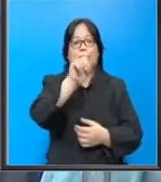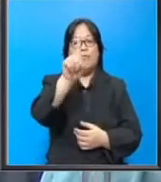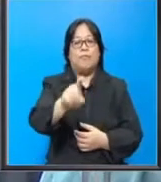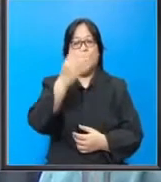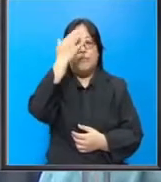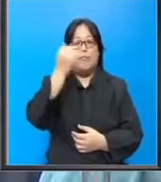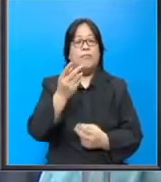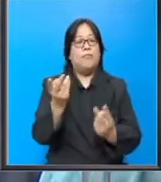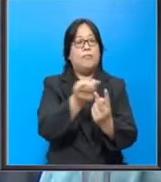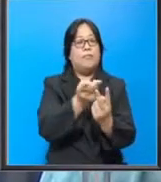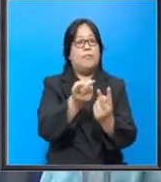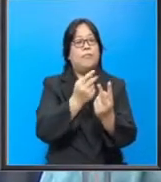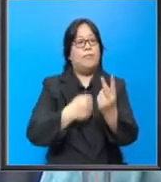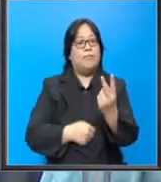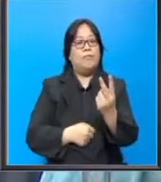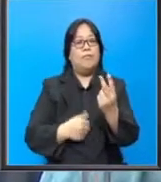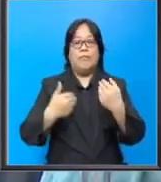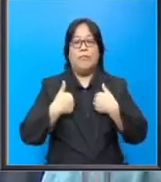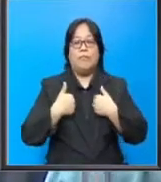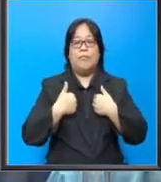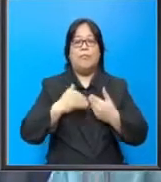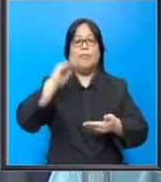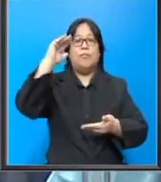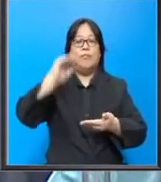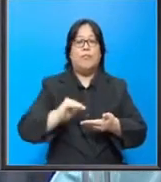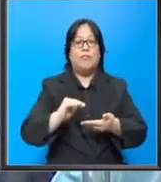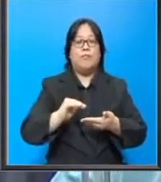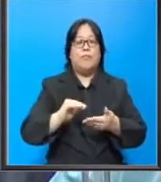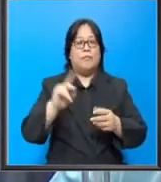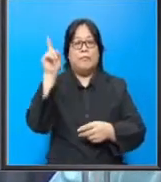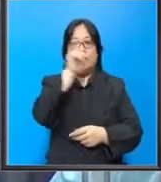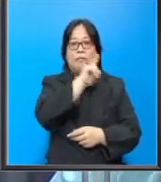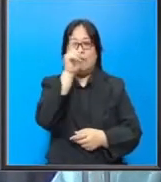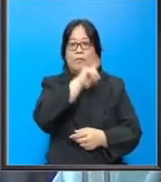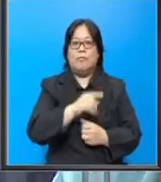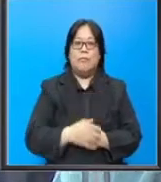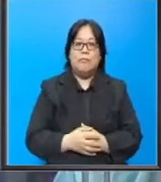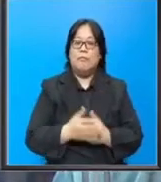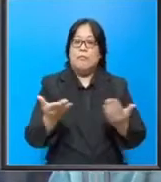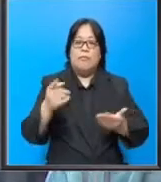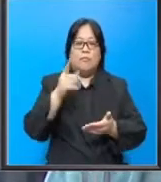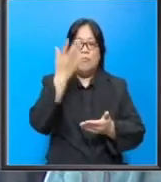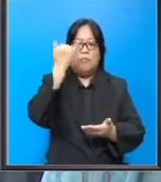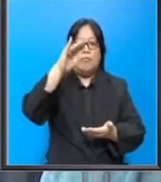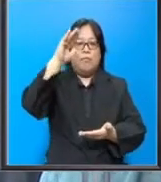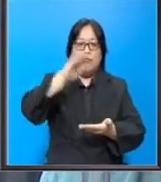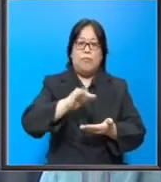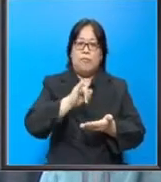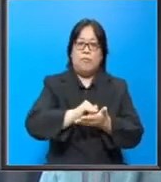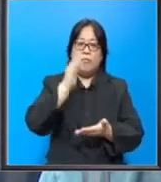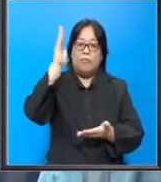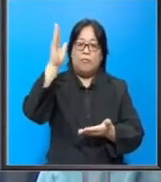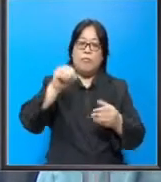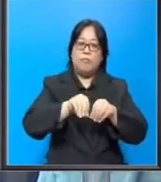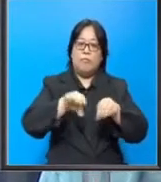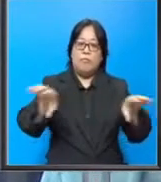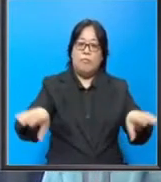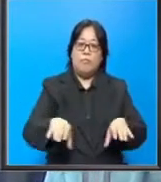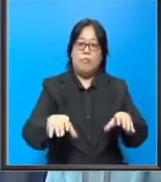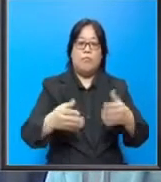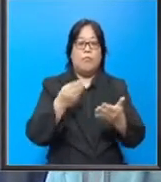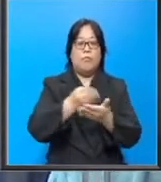kenapa ke-22 butiran tersebut mengalami pengurangan yang sangat mendadak Apakah pengurangan ini nanti akan menyebabkan